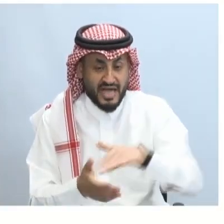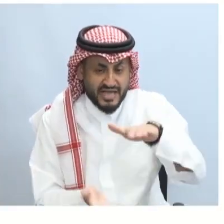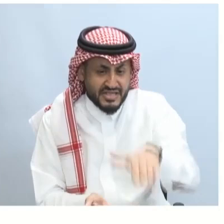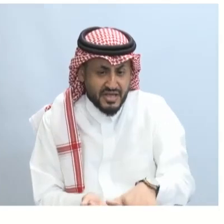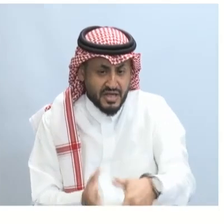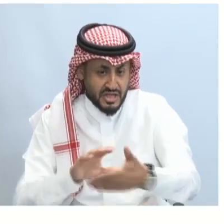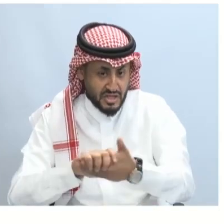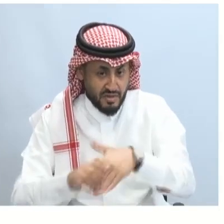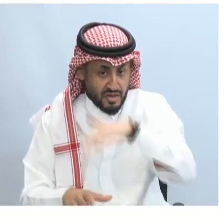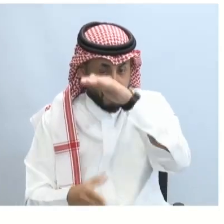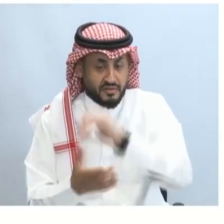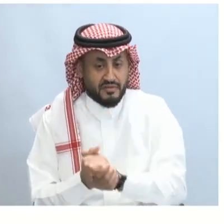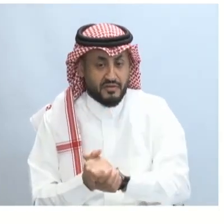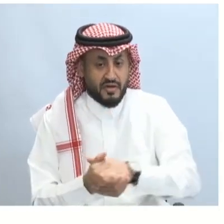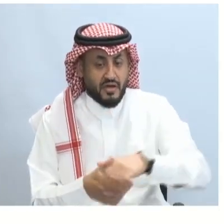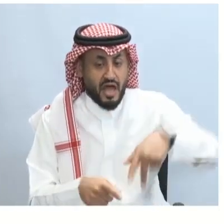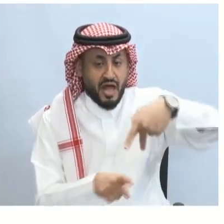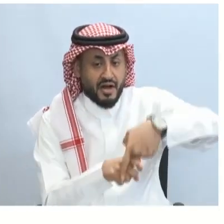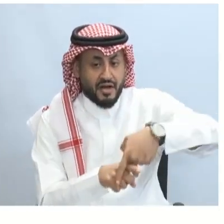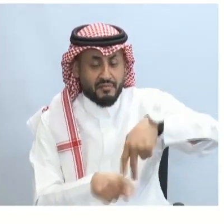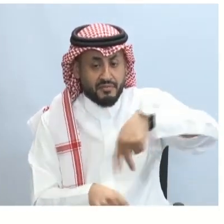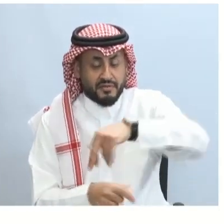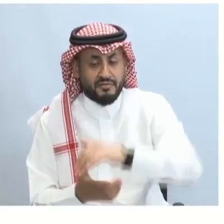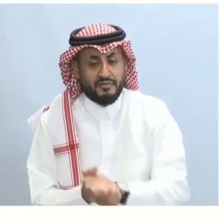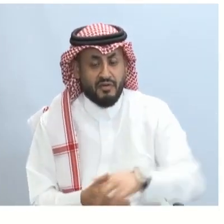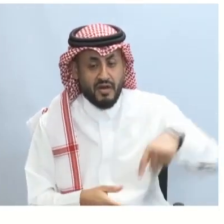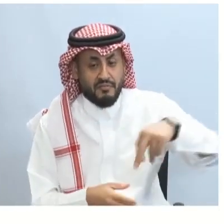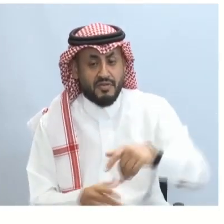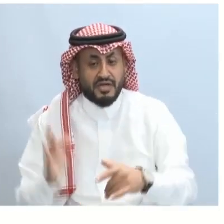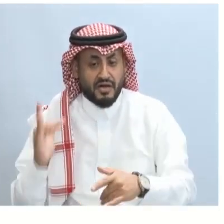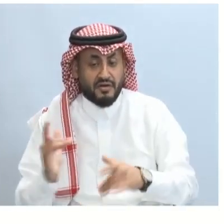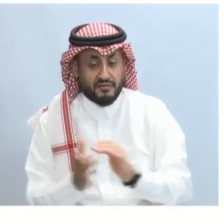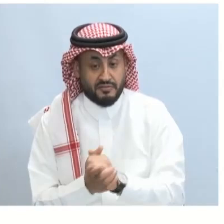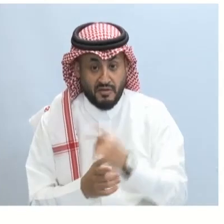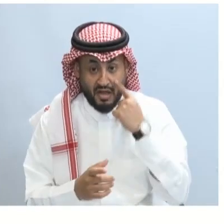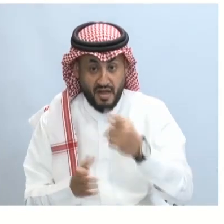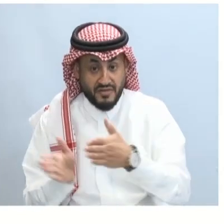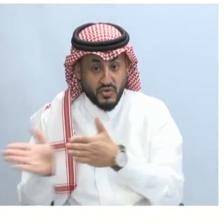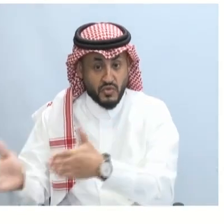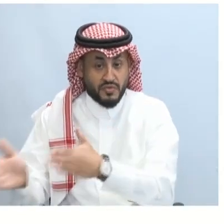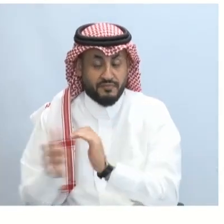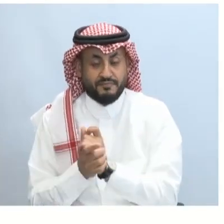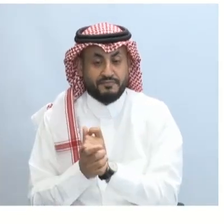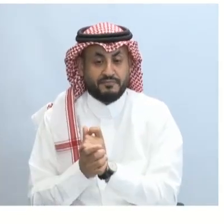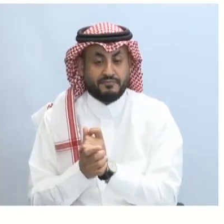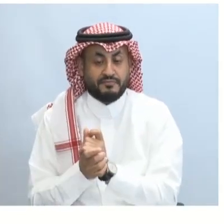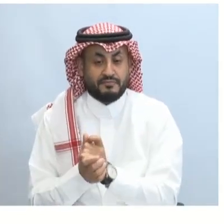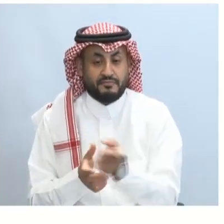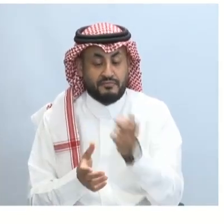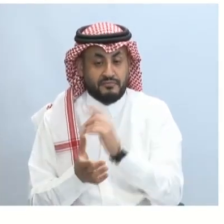على الكبير والراكب على الماشي والماشي على القائد اذا هذه هي السنه وبالتالي